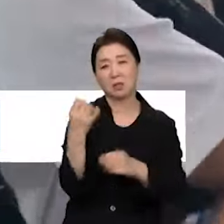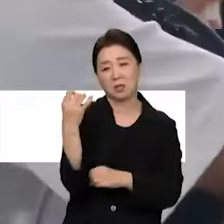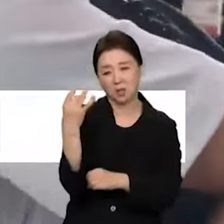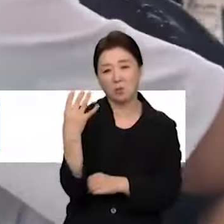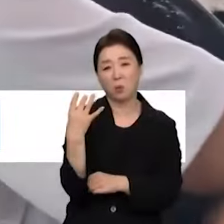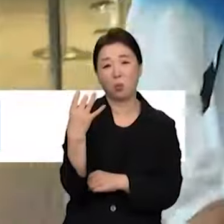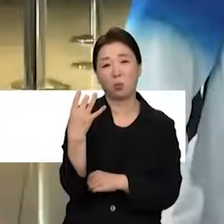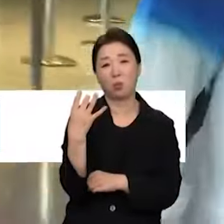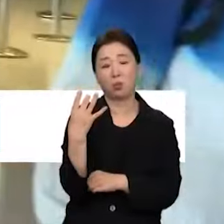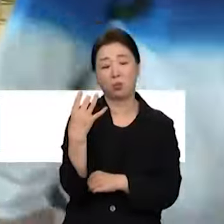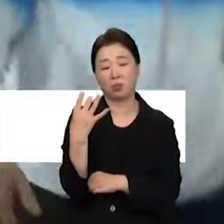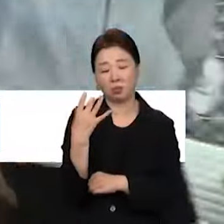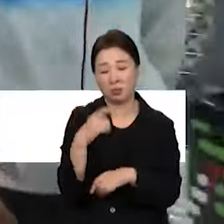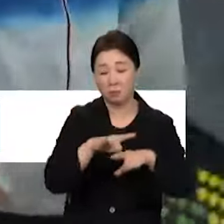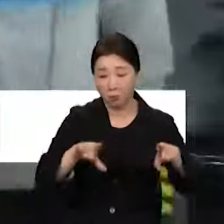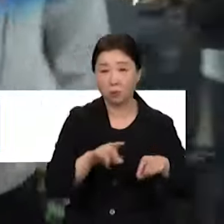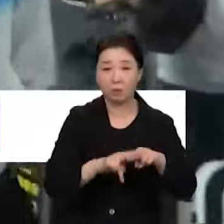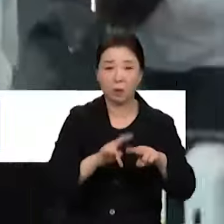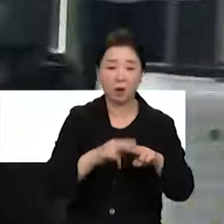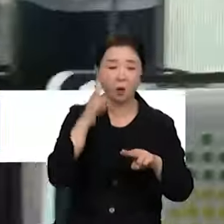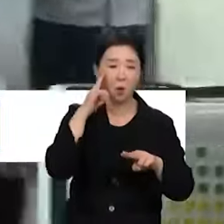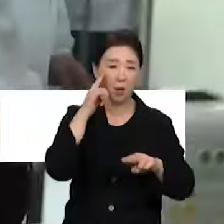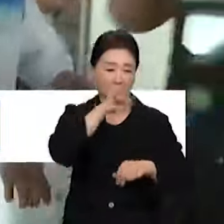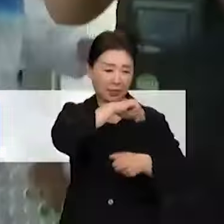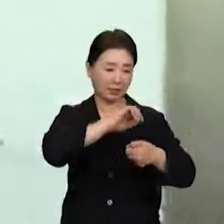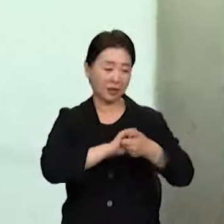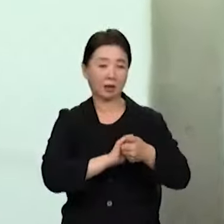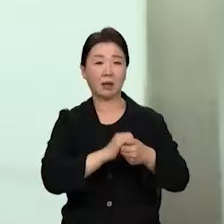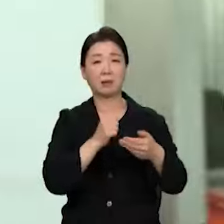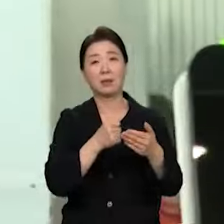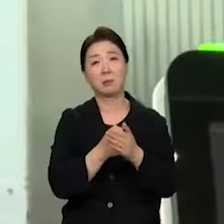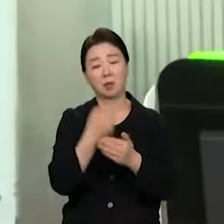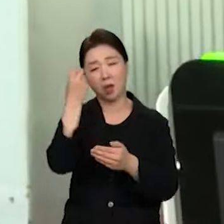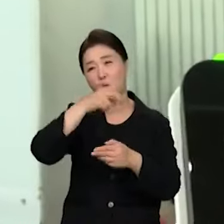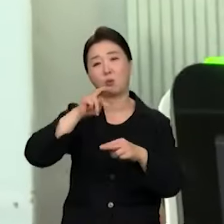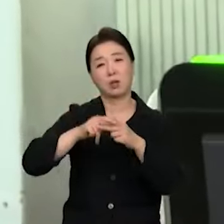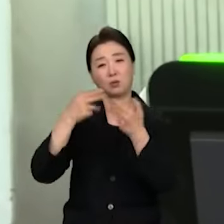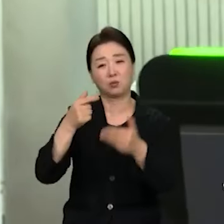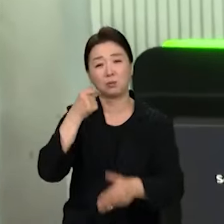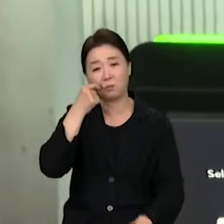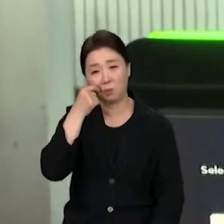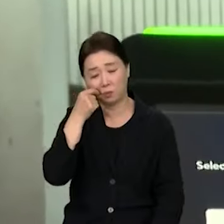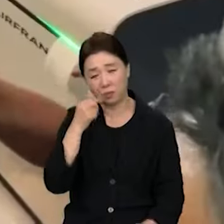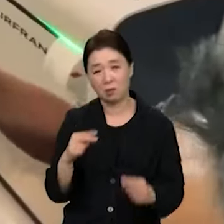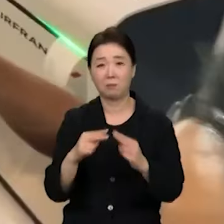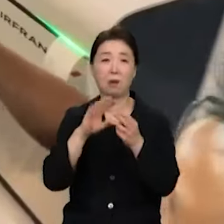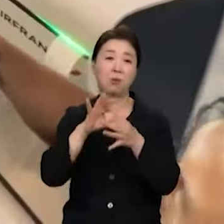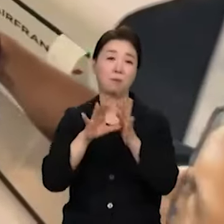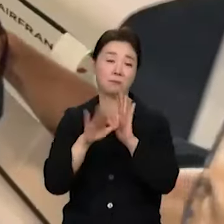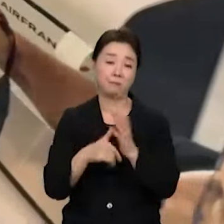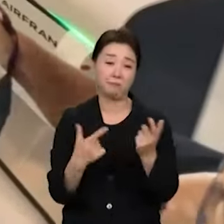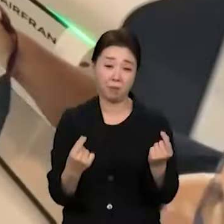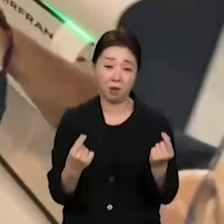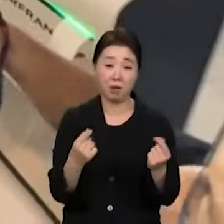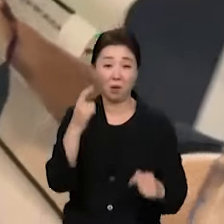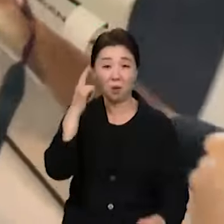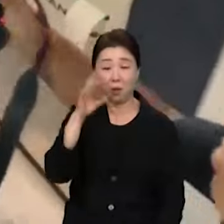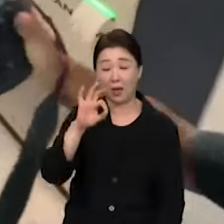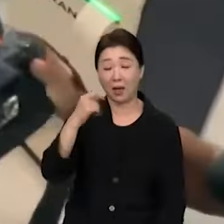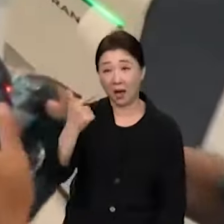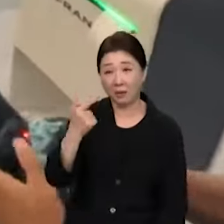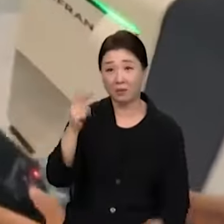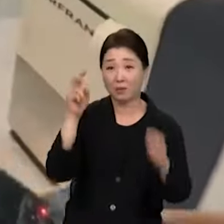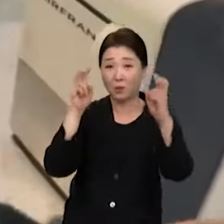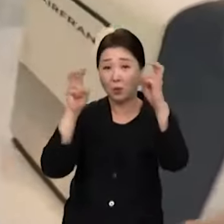한정된 예산 문제로 불가피한 측면이 있습니다. 이번 파리올림픽도 마찬가지입니다. 그나마 안세영의